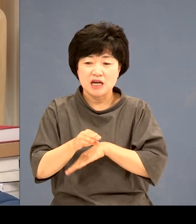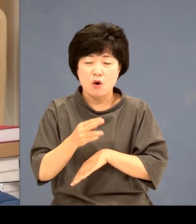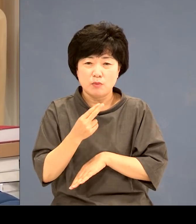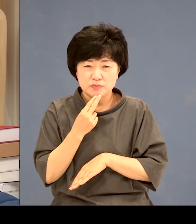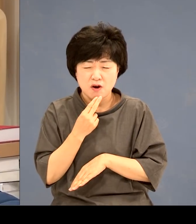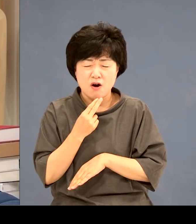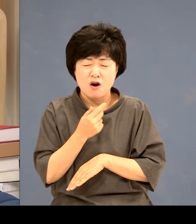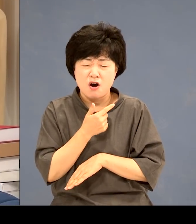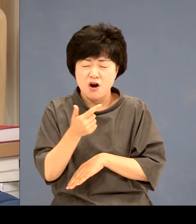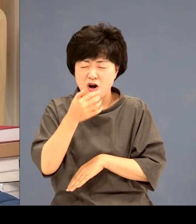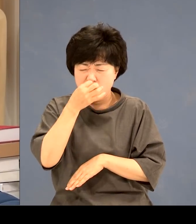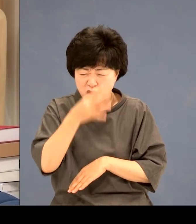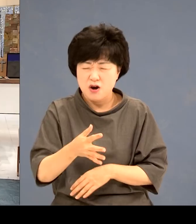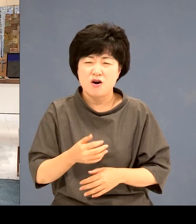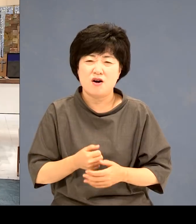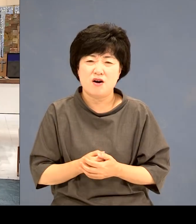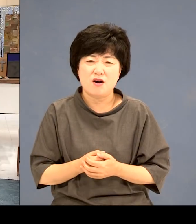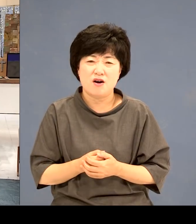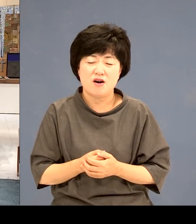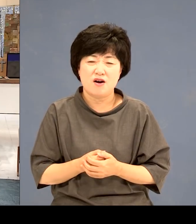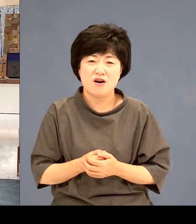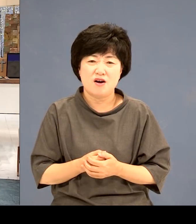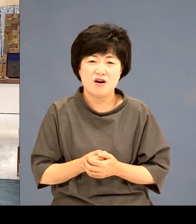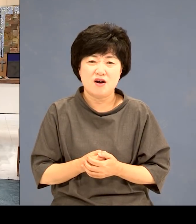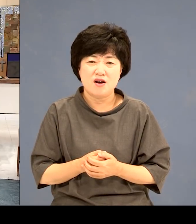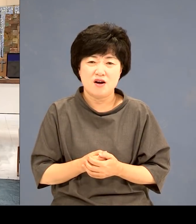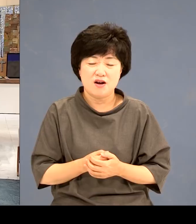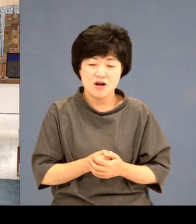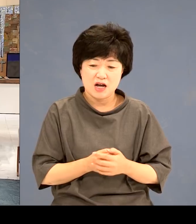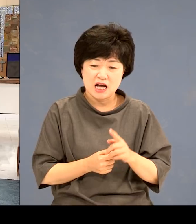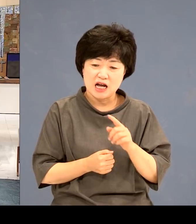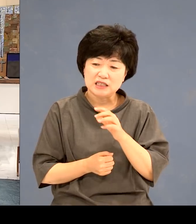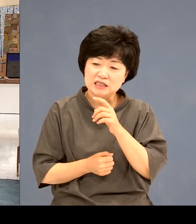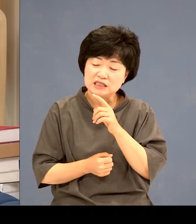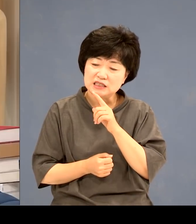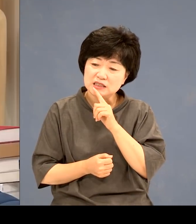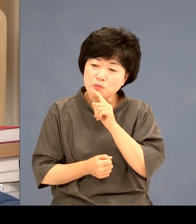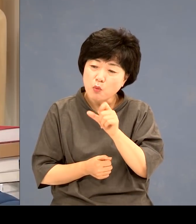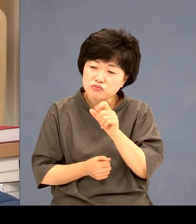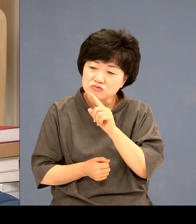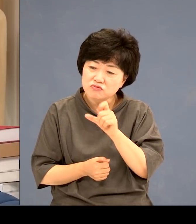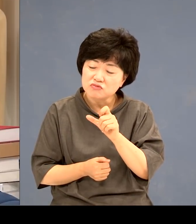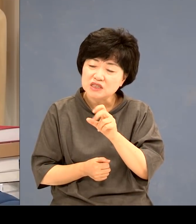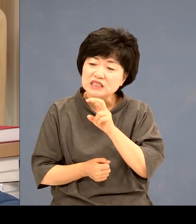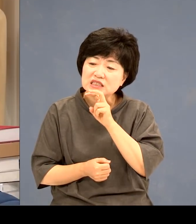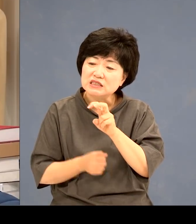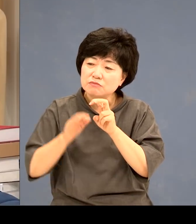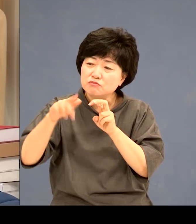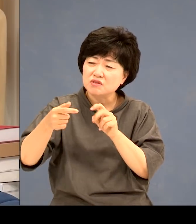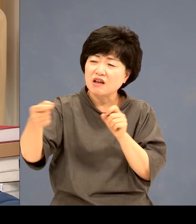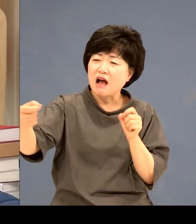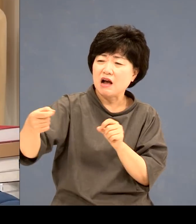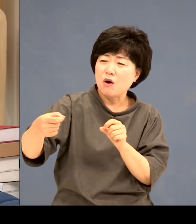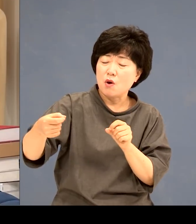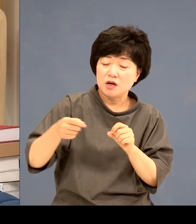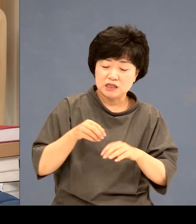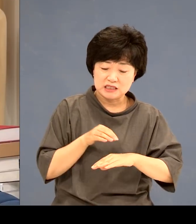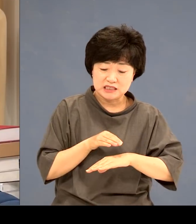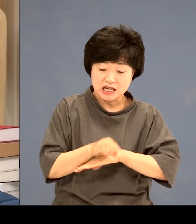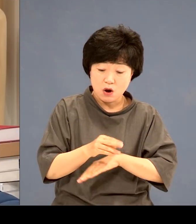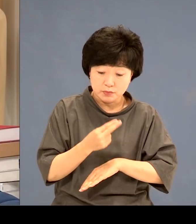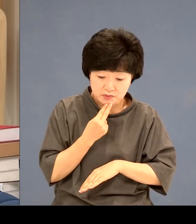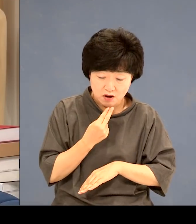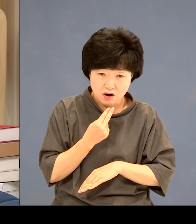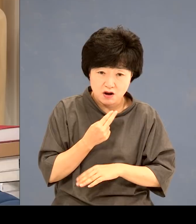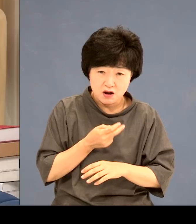네. 차가 없어서 굉장히 힘들었죠. 그래서 사실 한 15분, 20분이면 갈